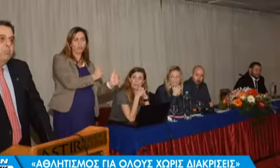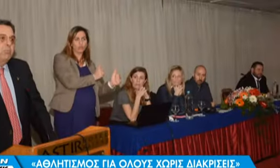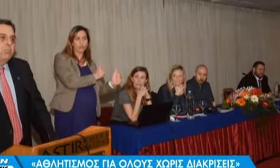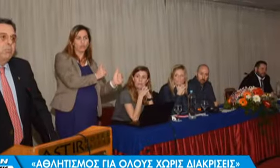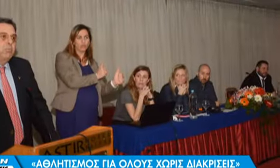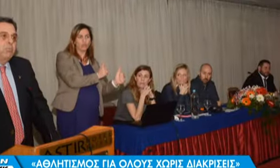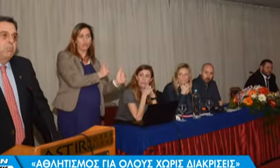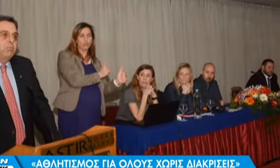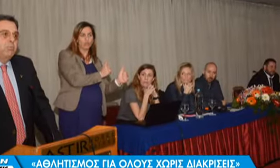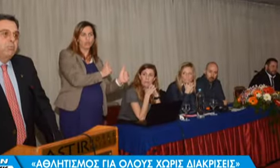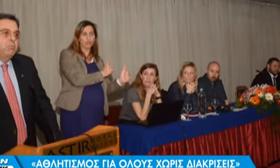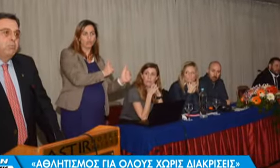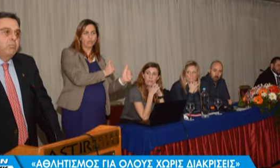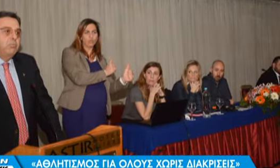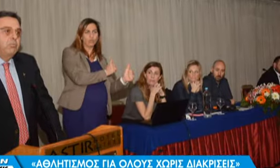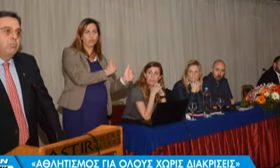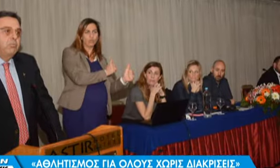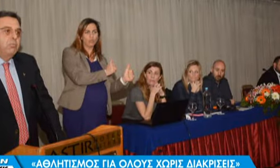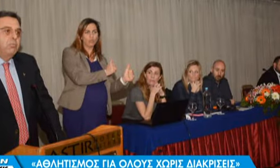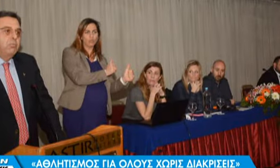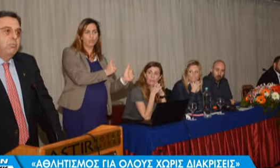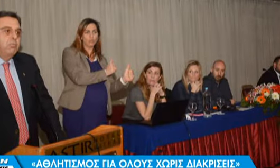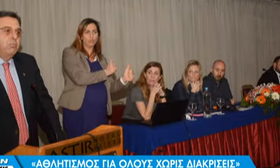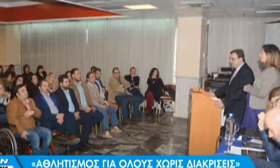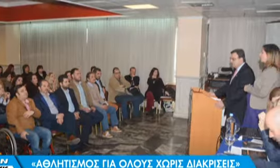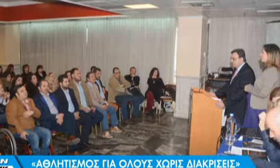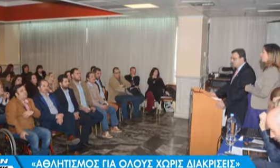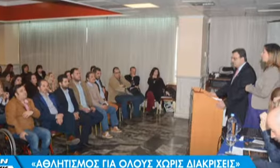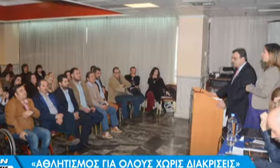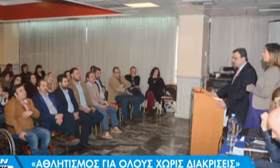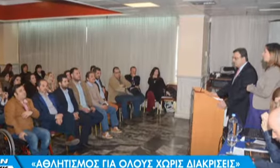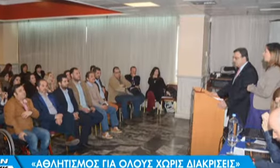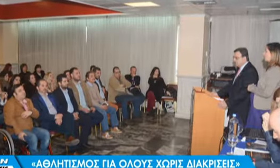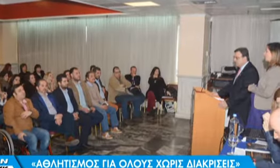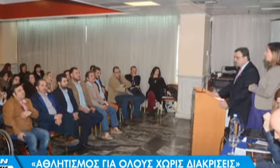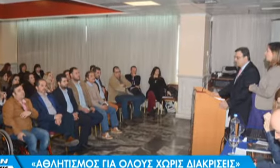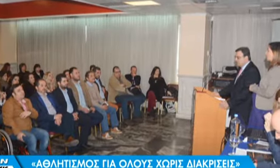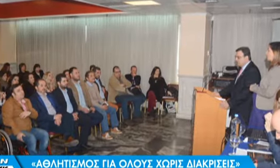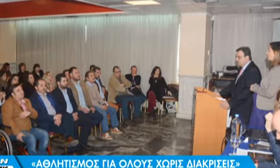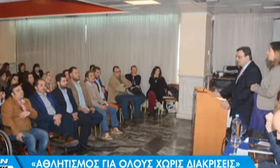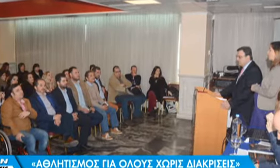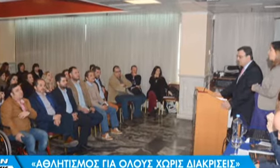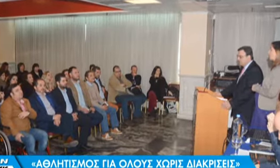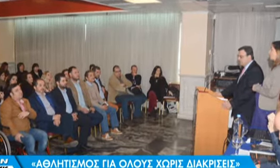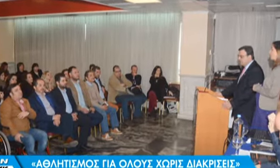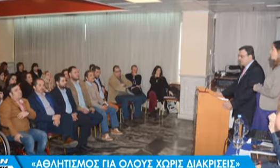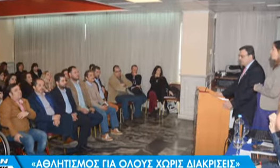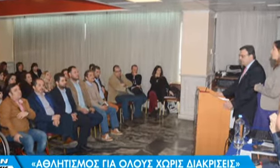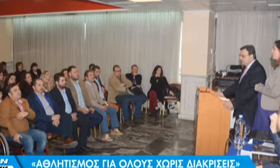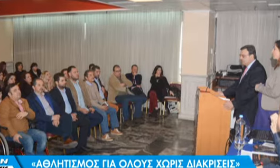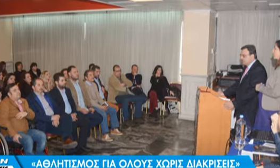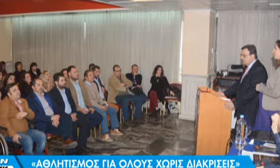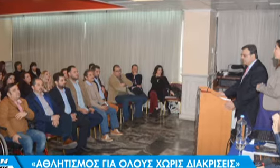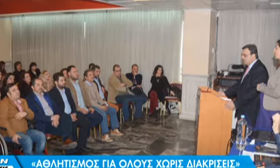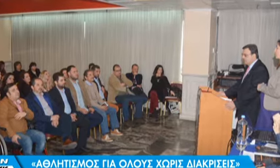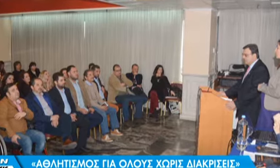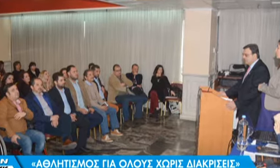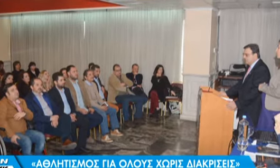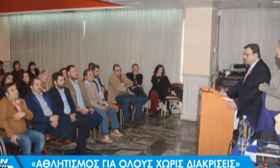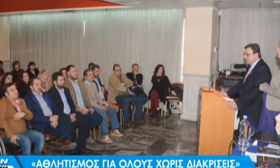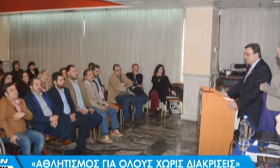Κούβελος, πρόεδρος της Εθνικής Ολυμπιακής Ακαδημίας της Ελλάδος. Η εκδήλωση πραγματοποιήθηκε σήμερα Σάββατο 20 Φεβρουαρίου στο